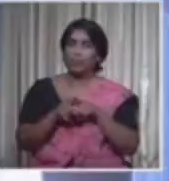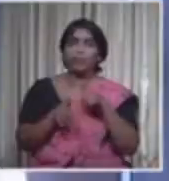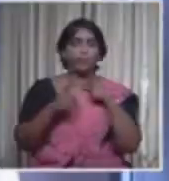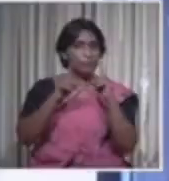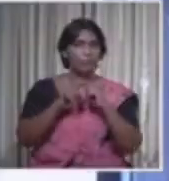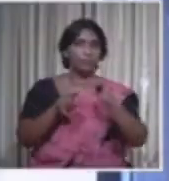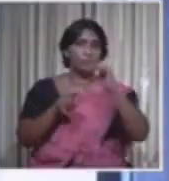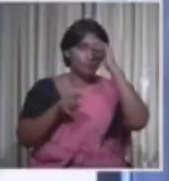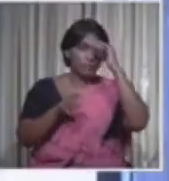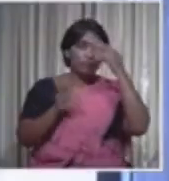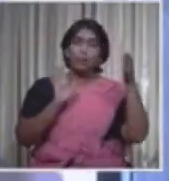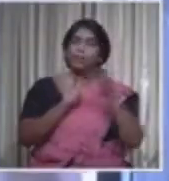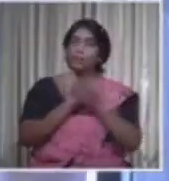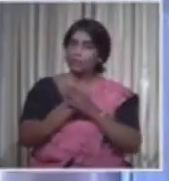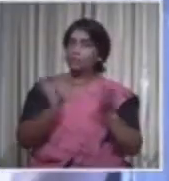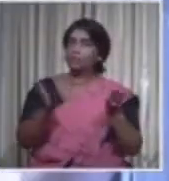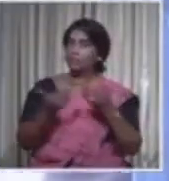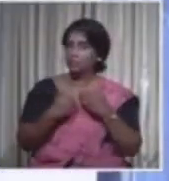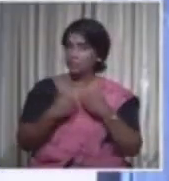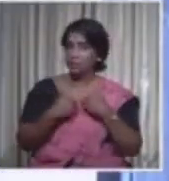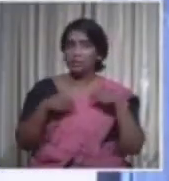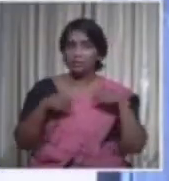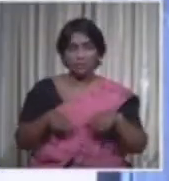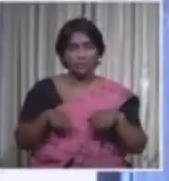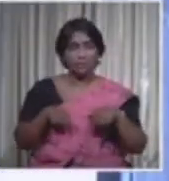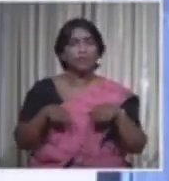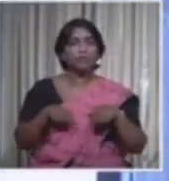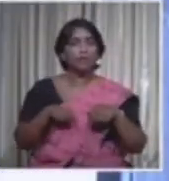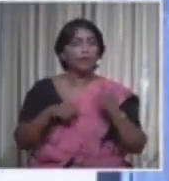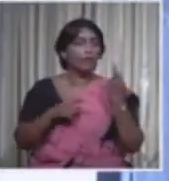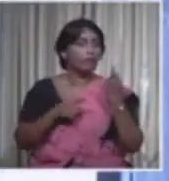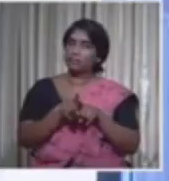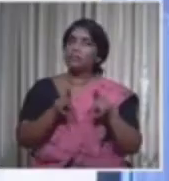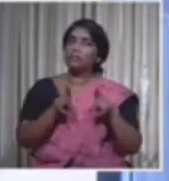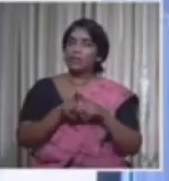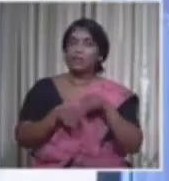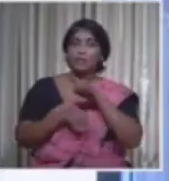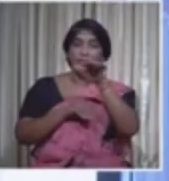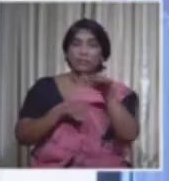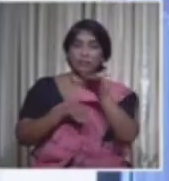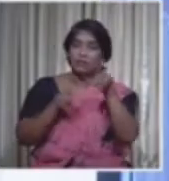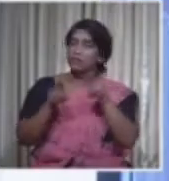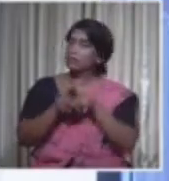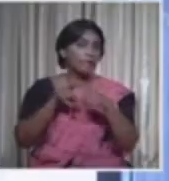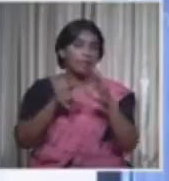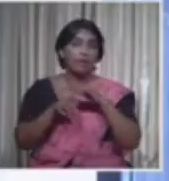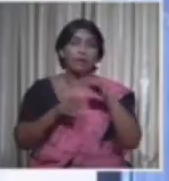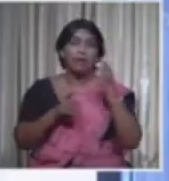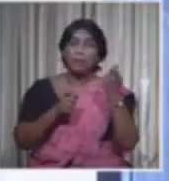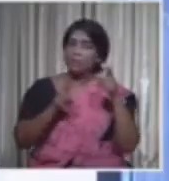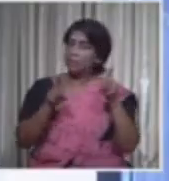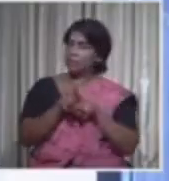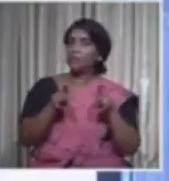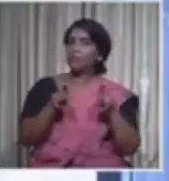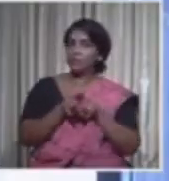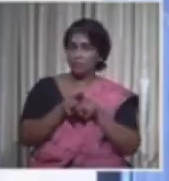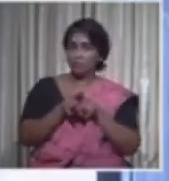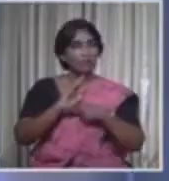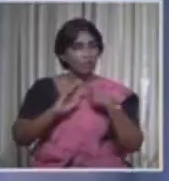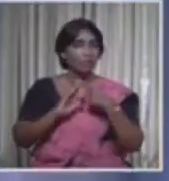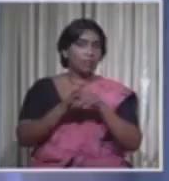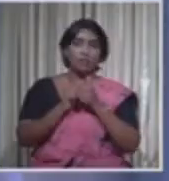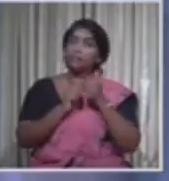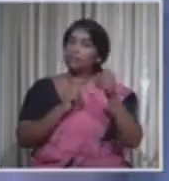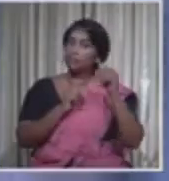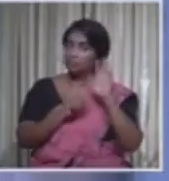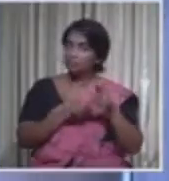தலைமைகளோடு நாங்கள் இது சம்பந்தமாக உள்ள பொருளாதார ரீதியாக சமூக கண்ணோட்டத்தில் அல்ல பொருளாதார ரீதியாக இதில் நாட்டில் ஏற்பட போகின்ற